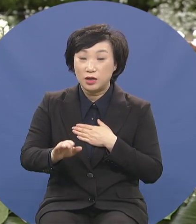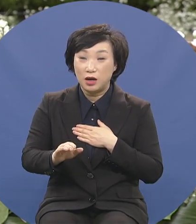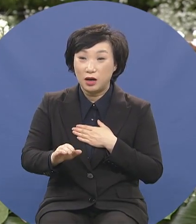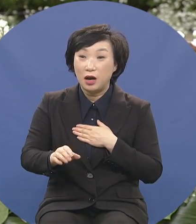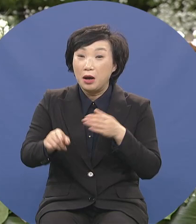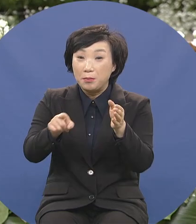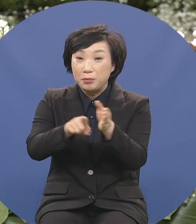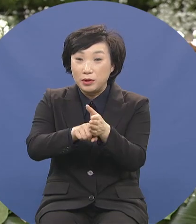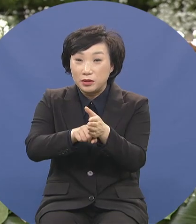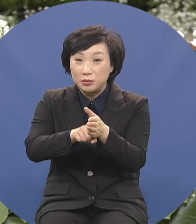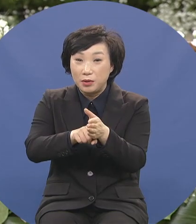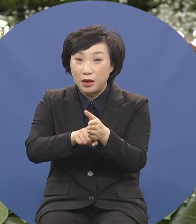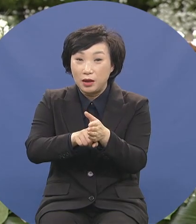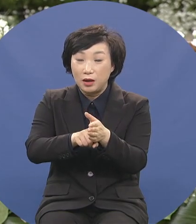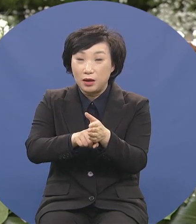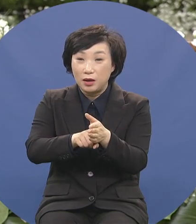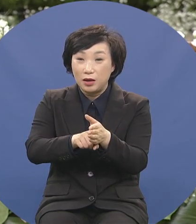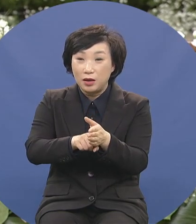믿음의